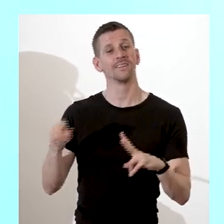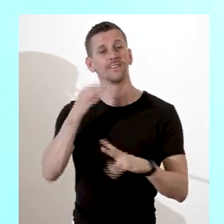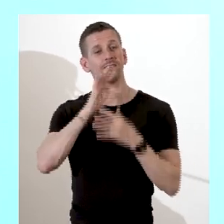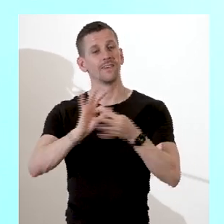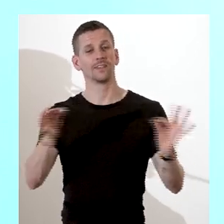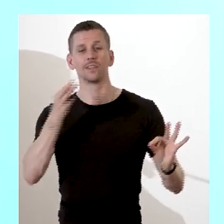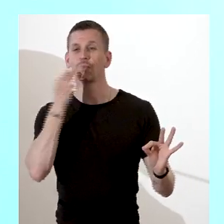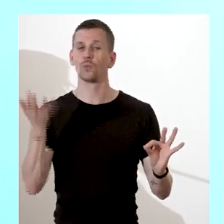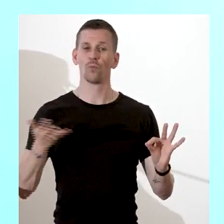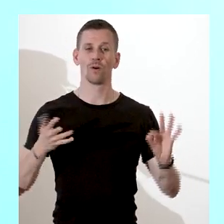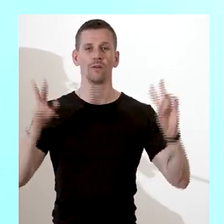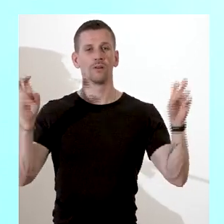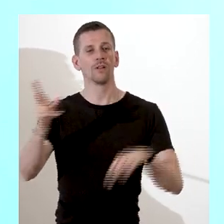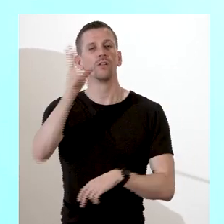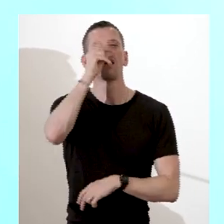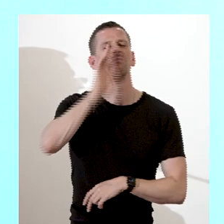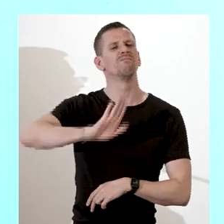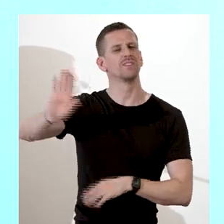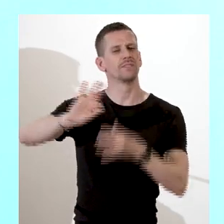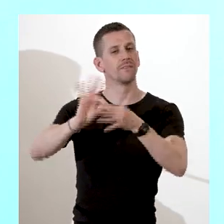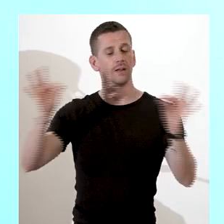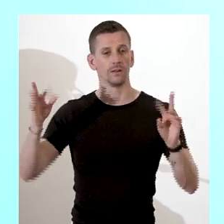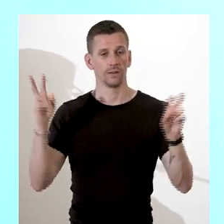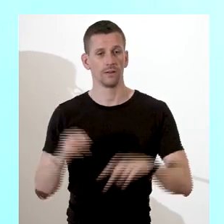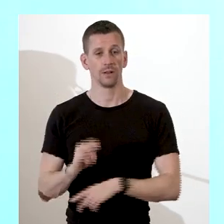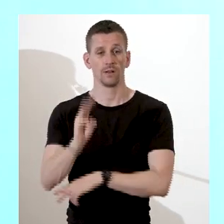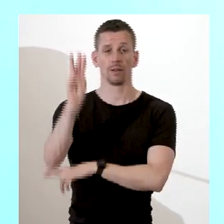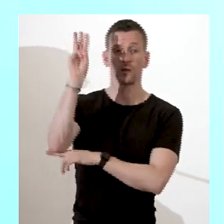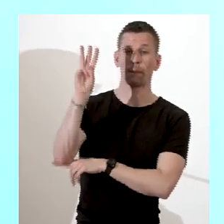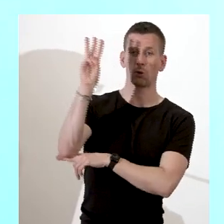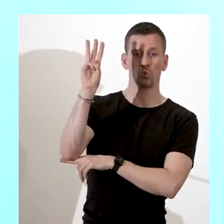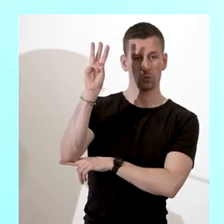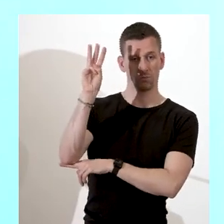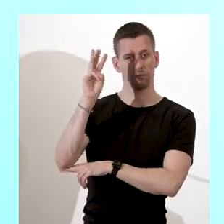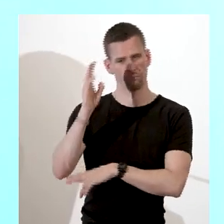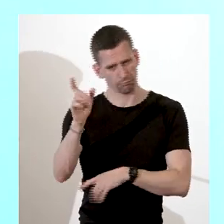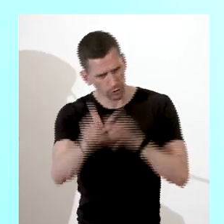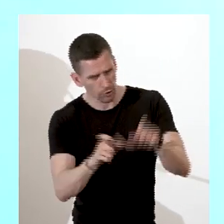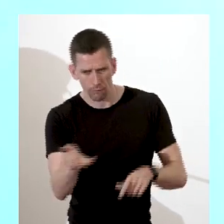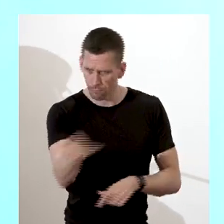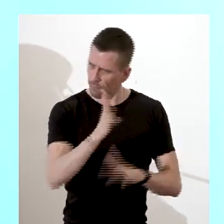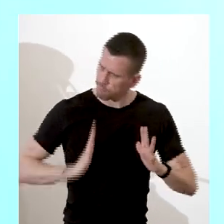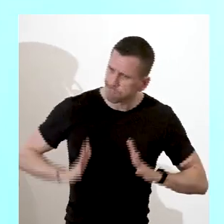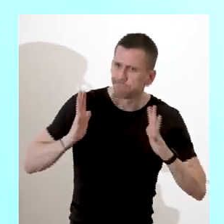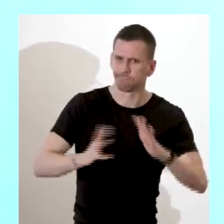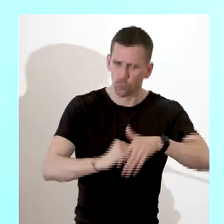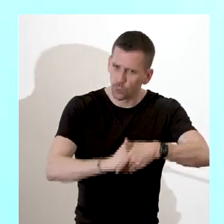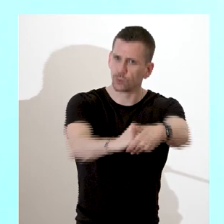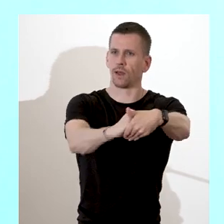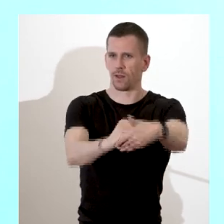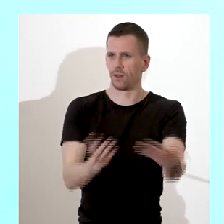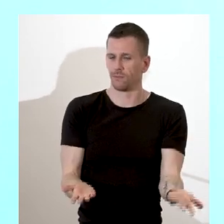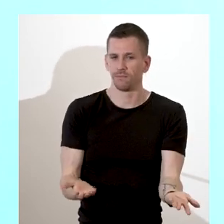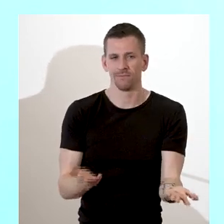osent. Cette devise renvoie clairement à la vocation portuaire et maritime de la ville. Ce ne